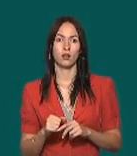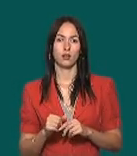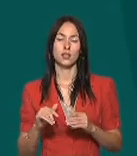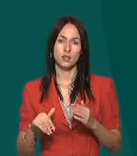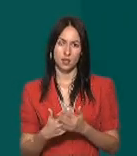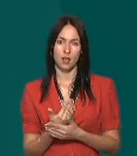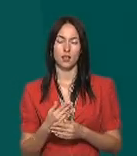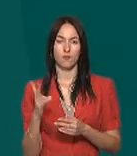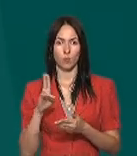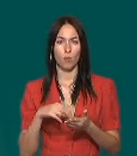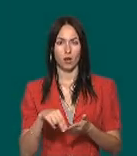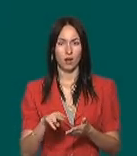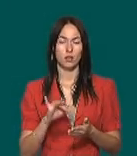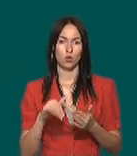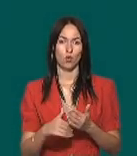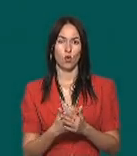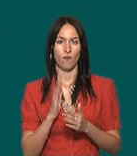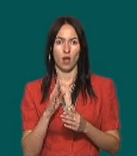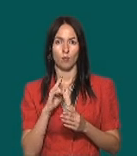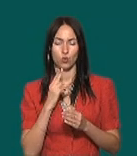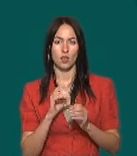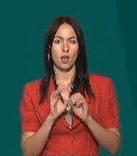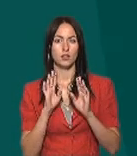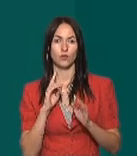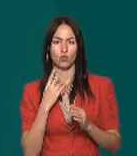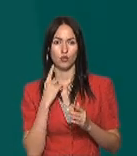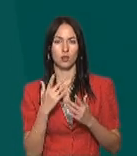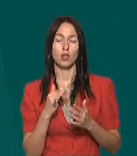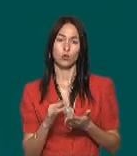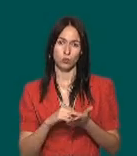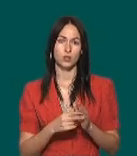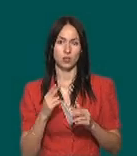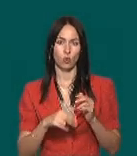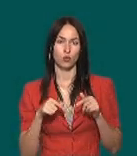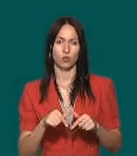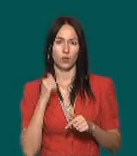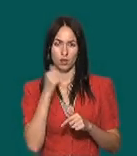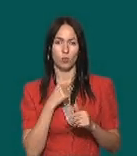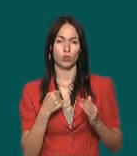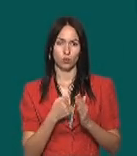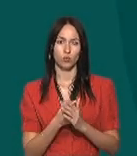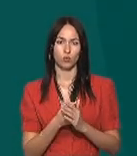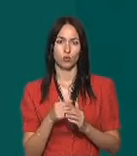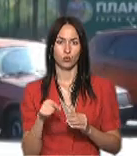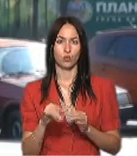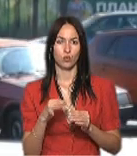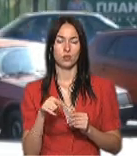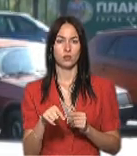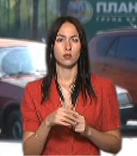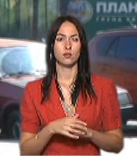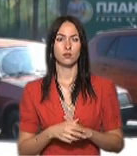заново покрасится, новое освещение на ротонде будет. Ну, собирались закончить в этом году, то есть до холодов еще.